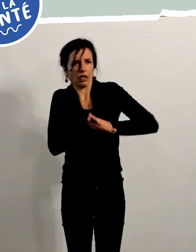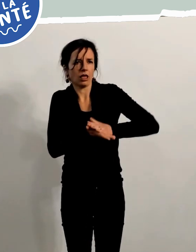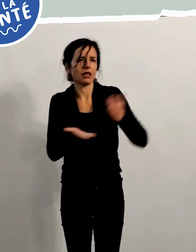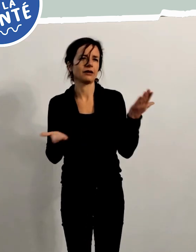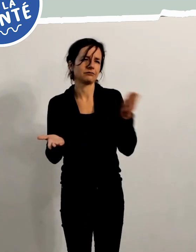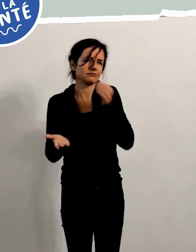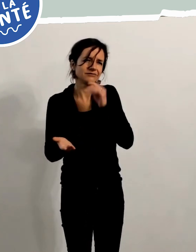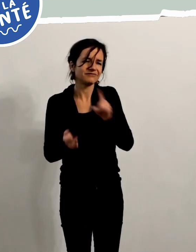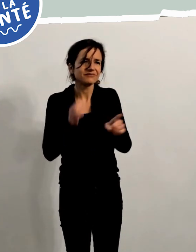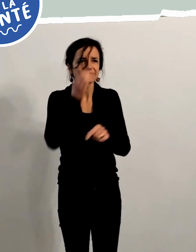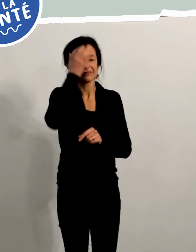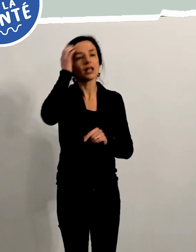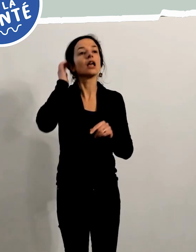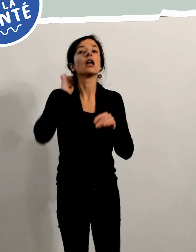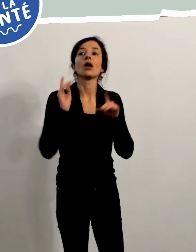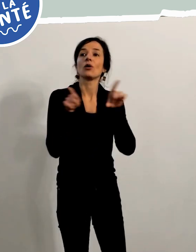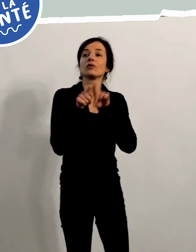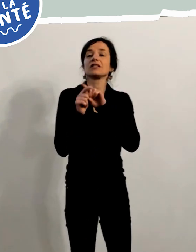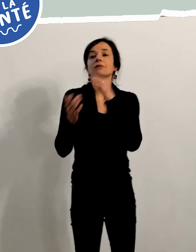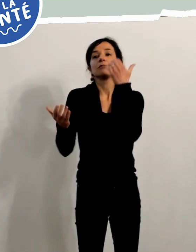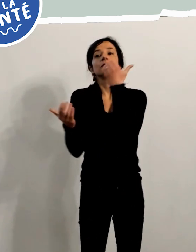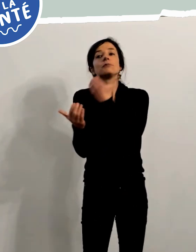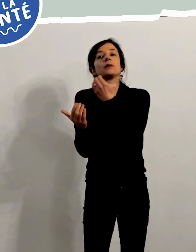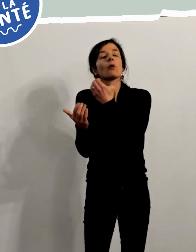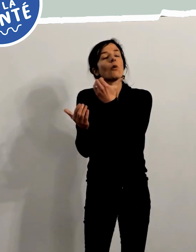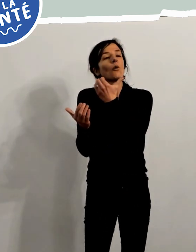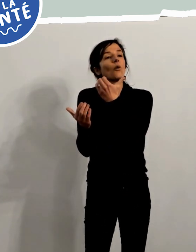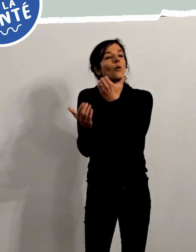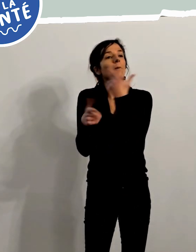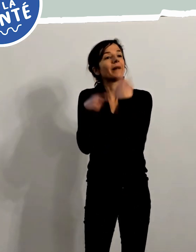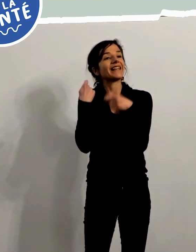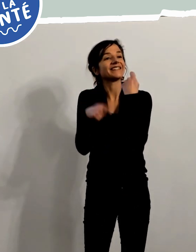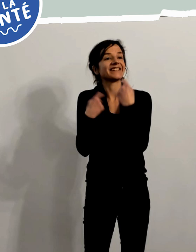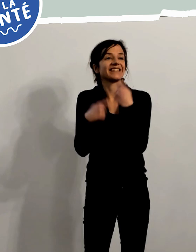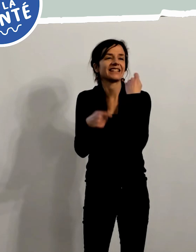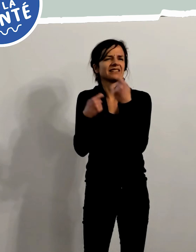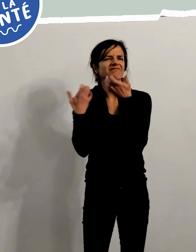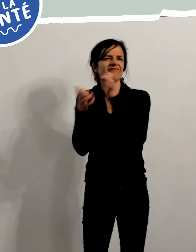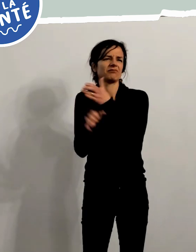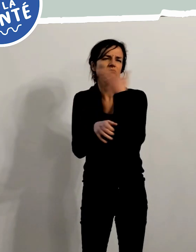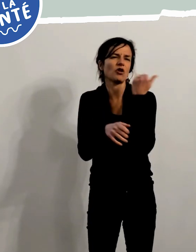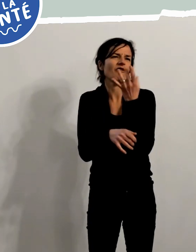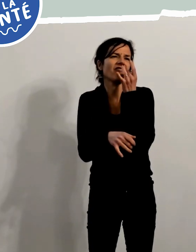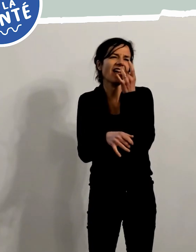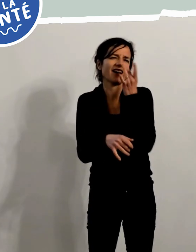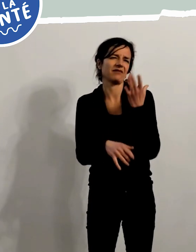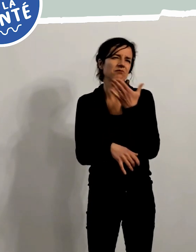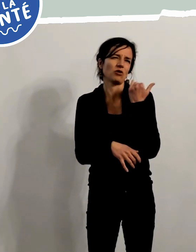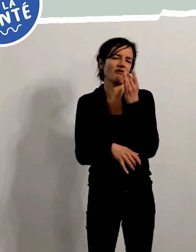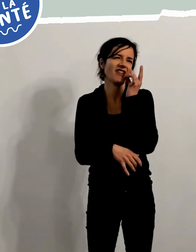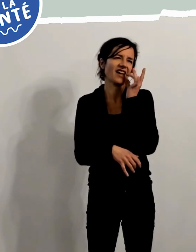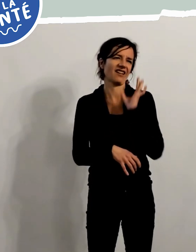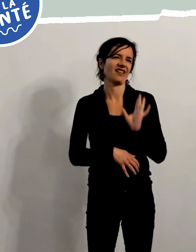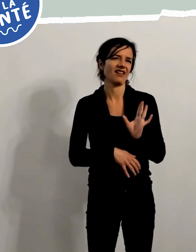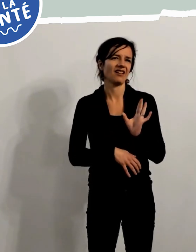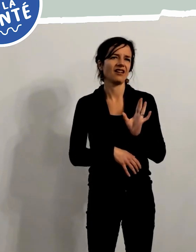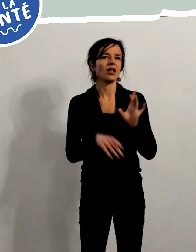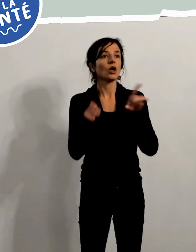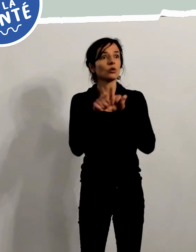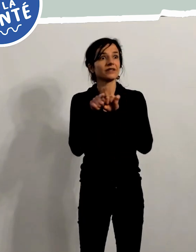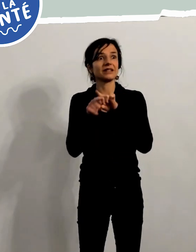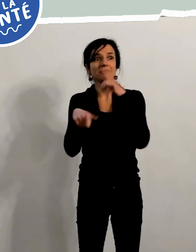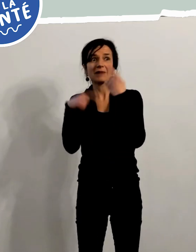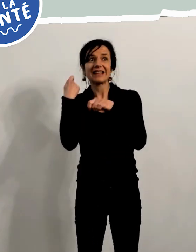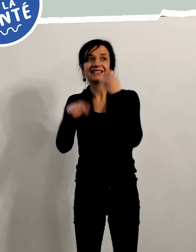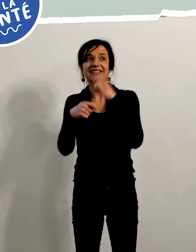les biberons en plastique, et passer aux biberons en verre. Le verre, c'est ce qu'il y a de plus inerte dans l'heure actuelle. Et les biberons en plastique chauffés au micro-ondes.